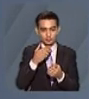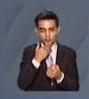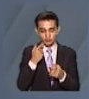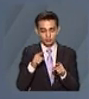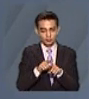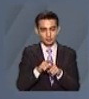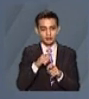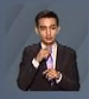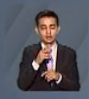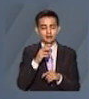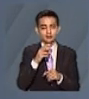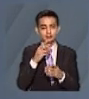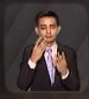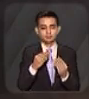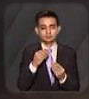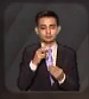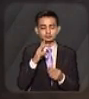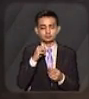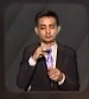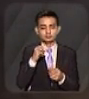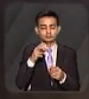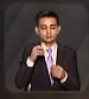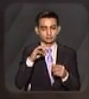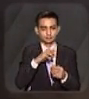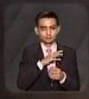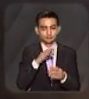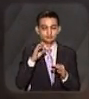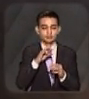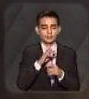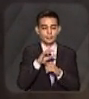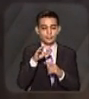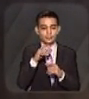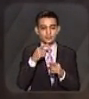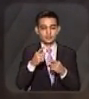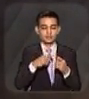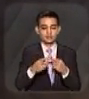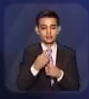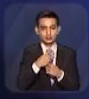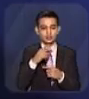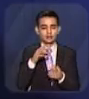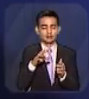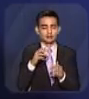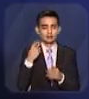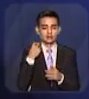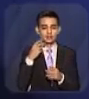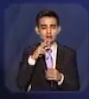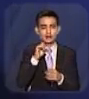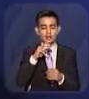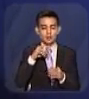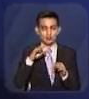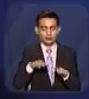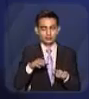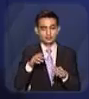днях Наталье пришло извещение из Управления госдоходов. Ей необходимо явиться в налоговые органы, так как ей грозит штраф